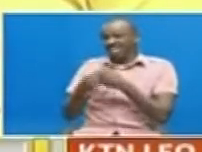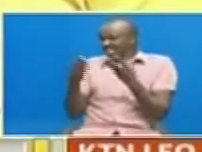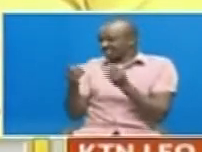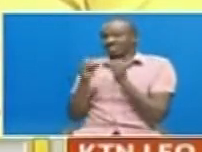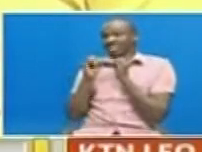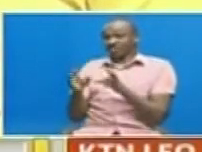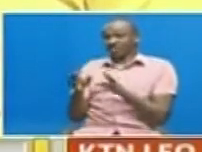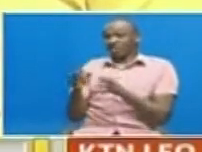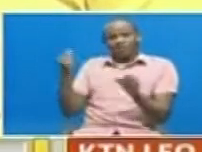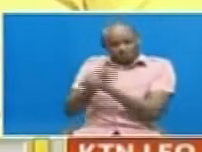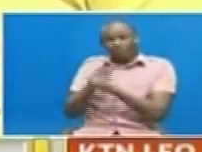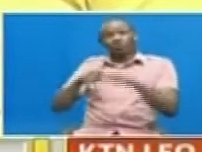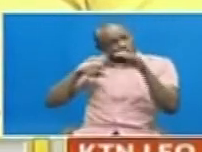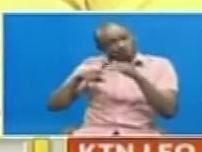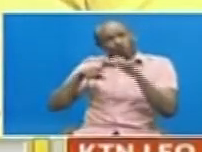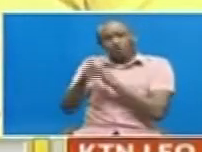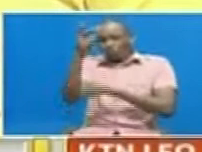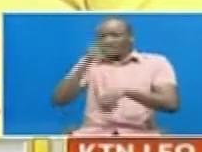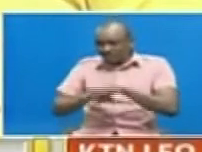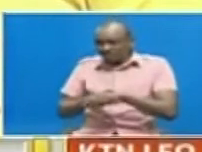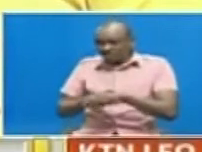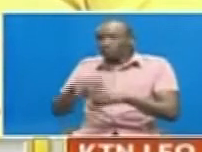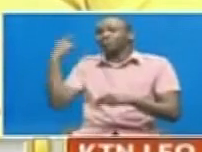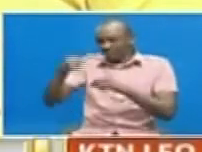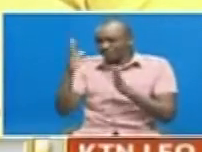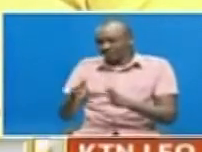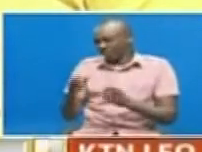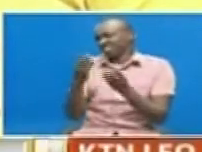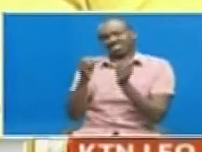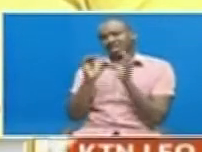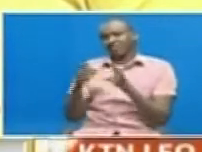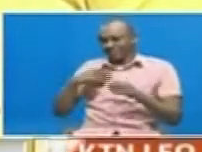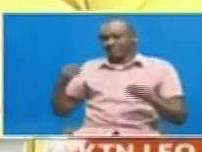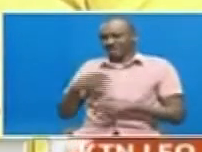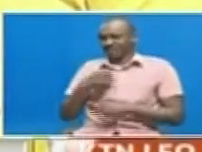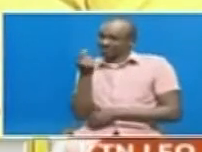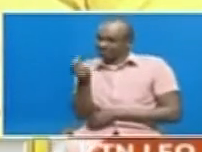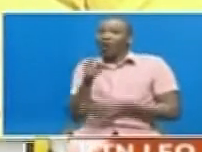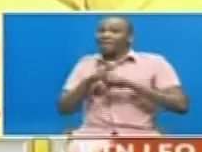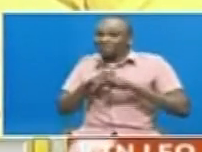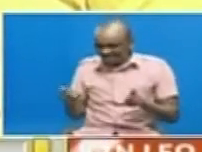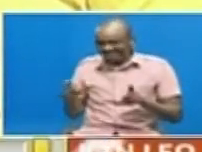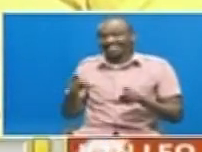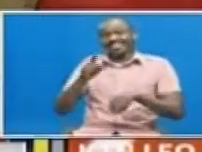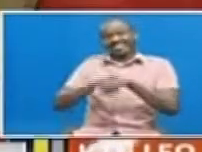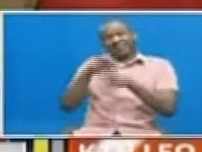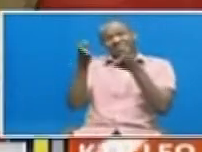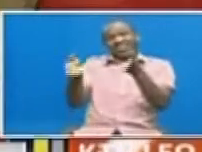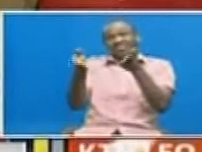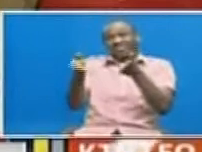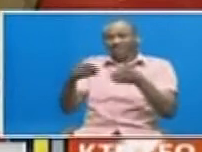rahisi kuweza kumfunga mtu mara mbili katika mashindano moja. Kwa hivyo kile kibaridi kilikuwa. Mm-hmm. Lakini punde tulipofika pale